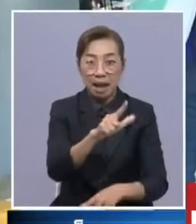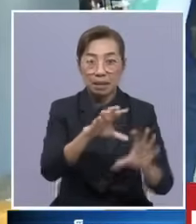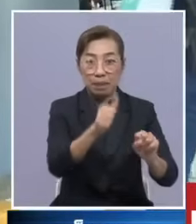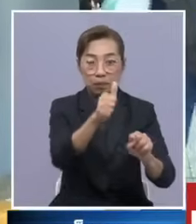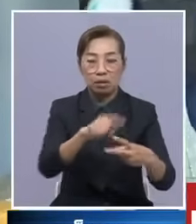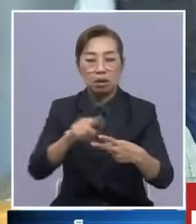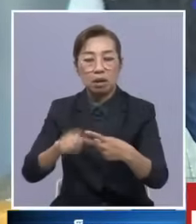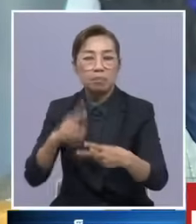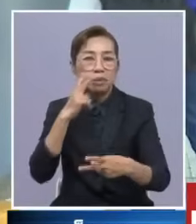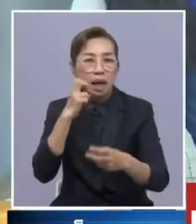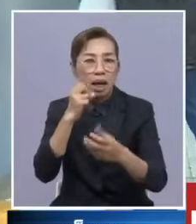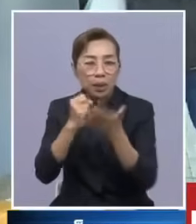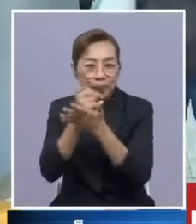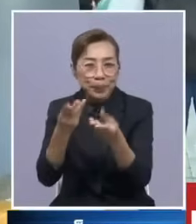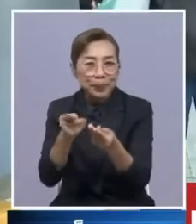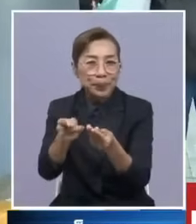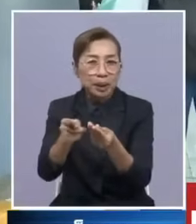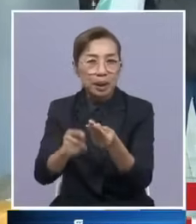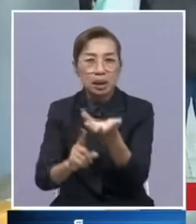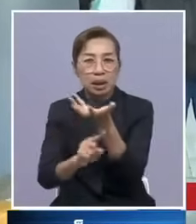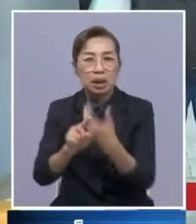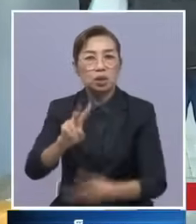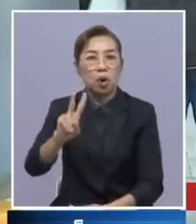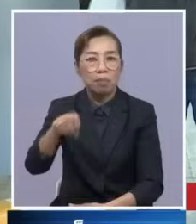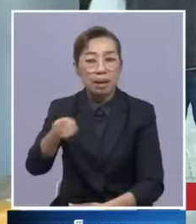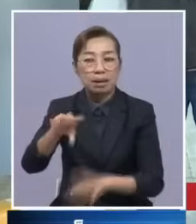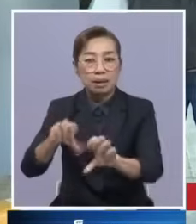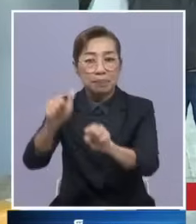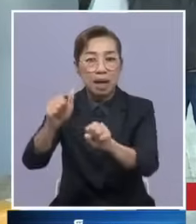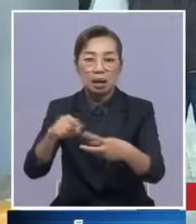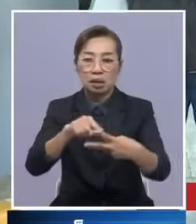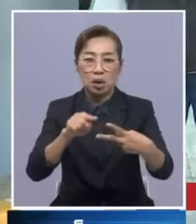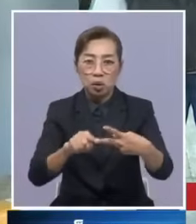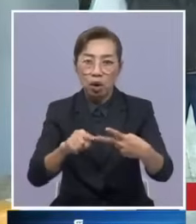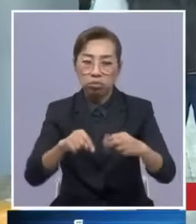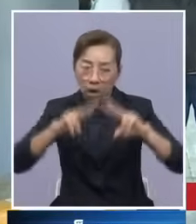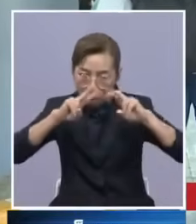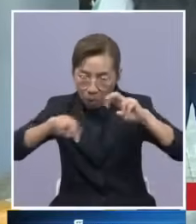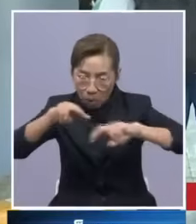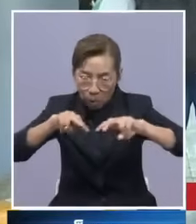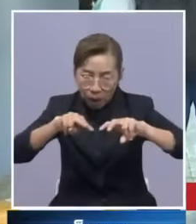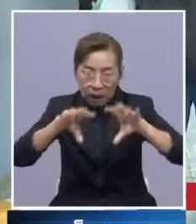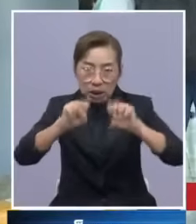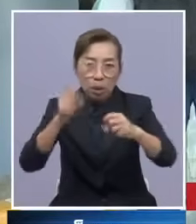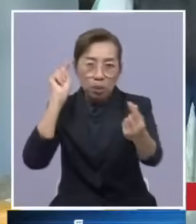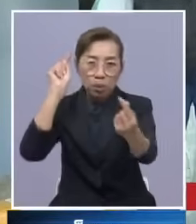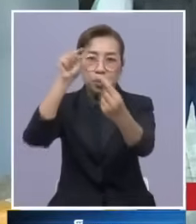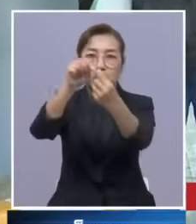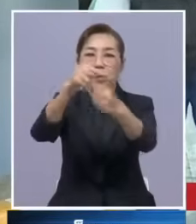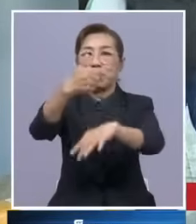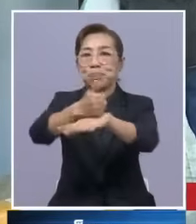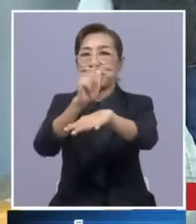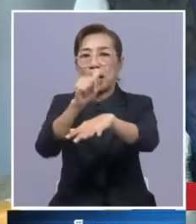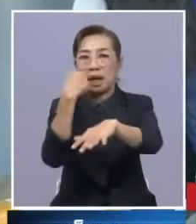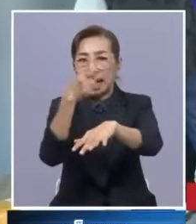ไปถึงการลักลอบขนยาไอซ์2ตันที่จับกุมได้ก่อนหน้านี้ด้วยนะคะว่าการขยายผลหลังจากนี้จะเชื่อมหาไปถึงตัว